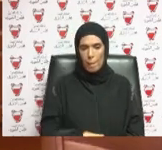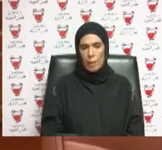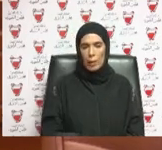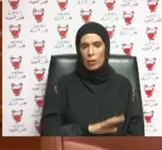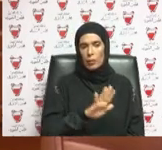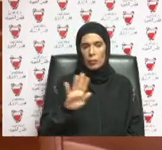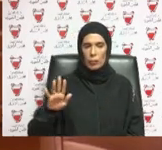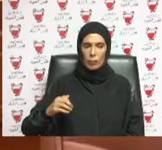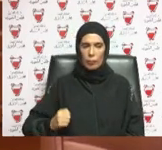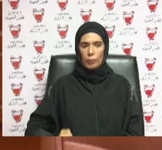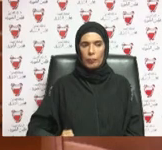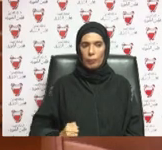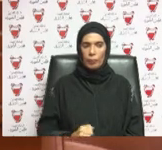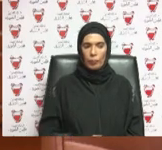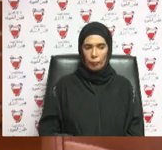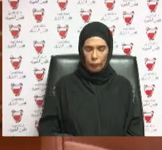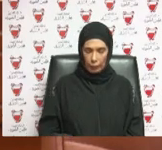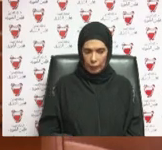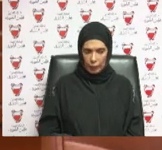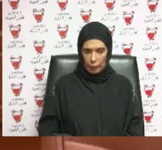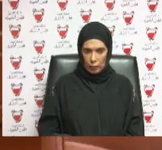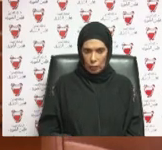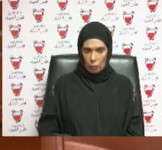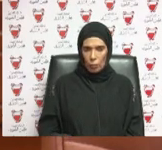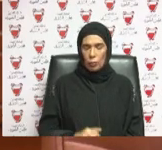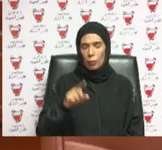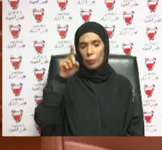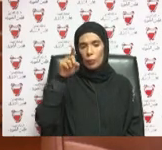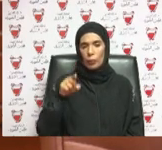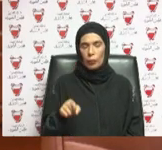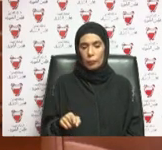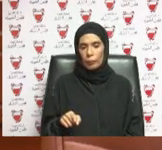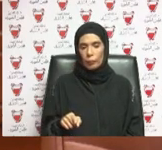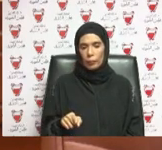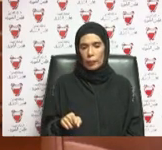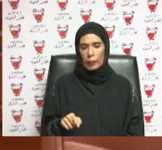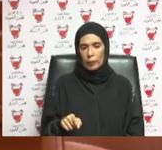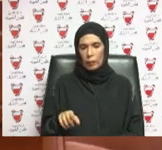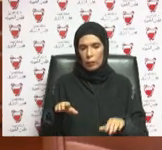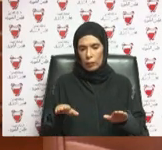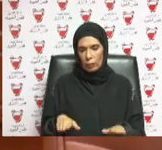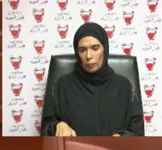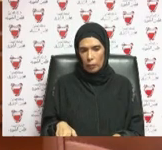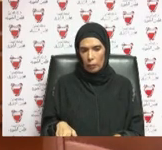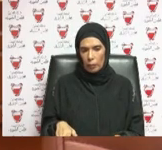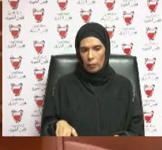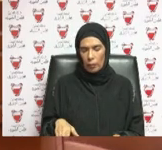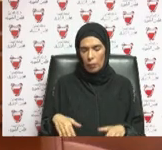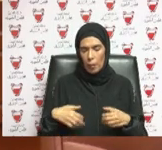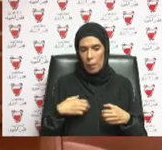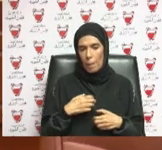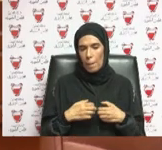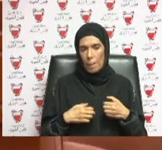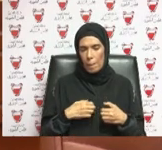شعب البحرين الكريم والوفي. نقف اليوم في هذا المجلس بمشاعر عميقة تشتعل